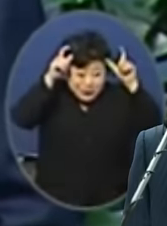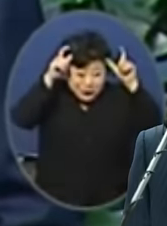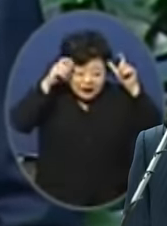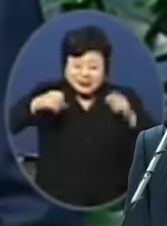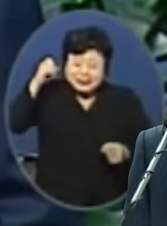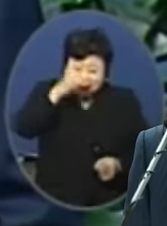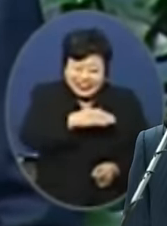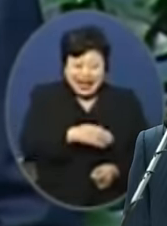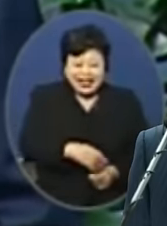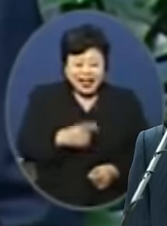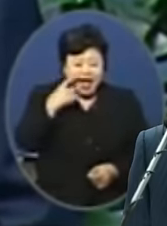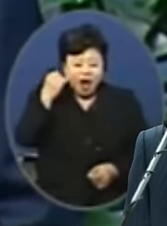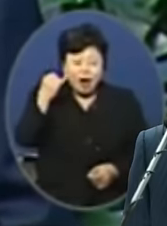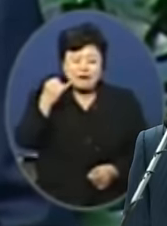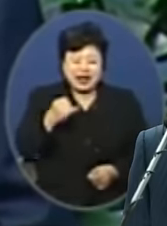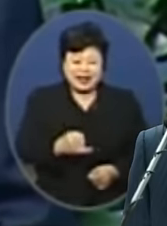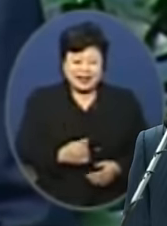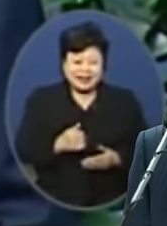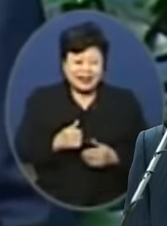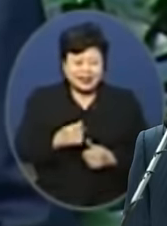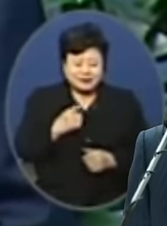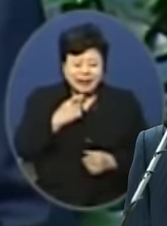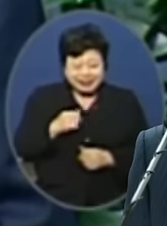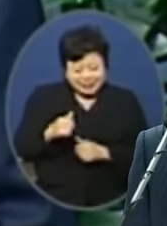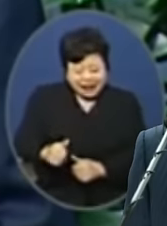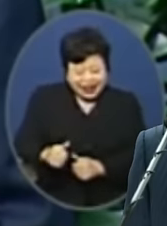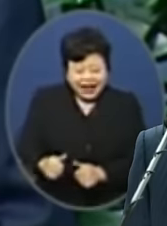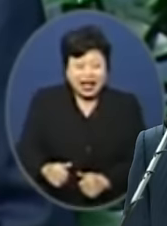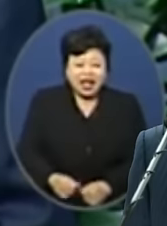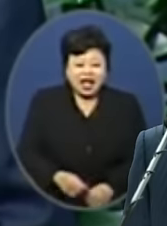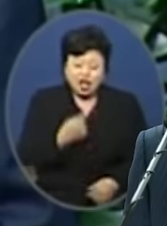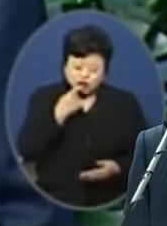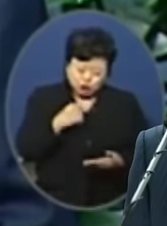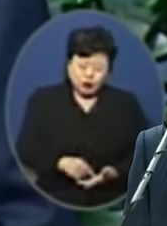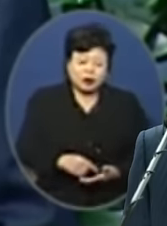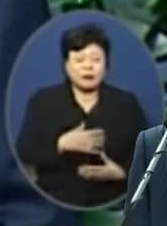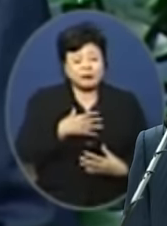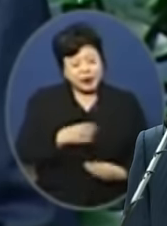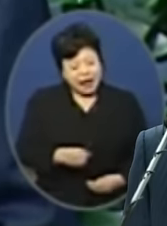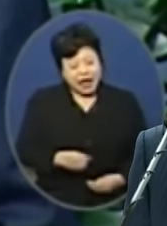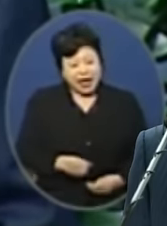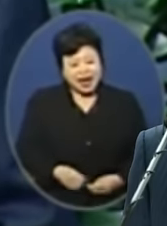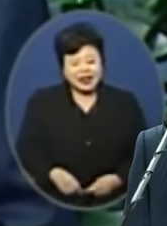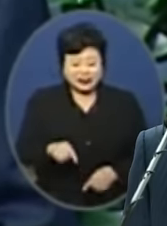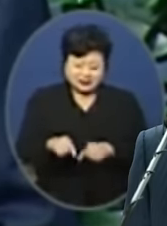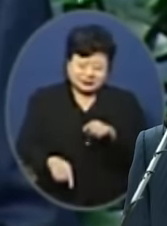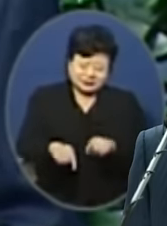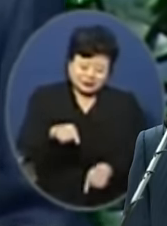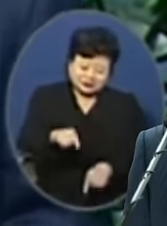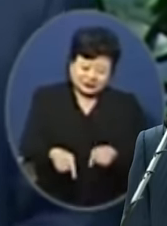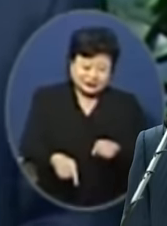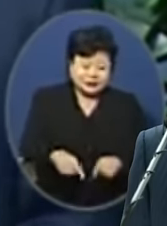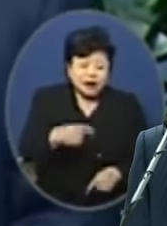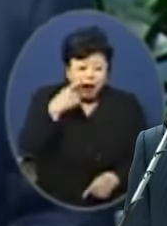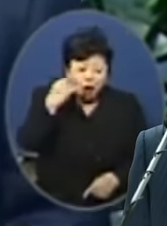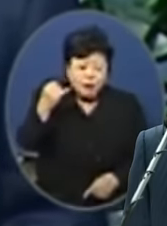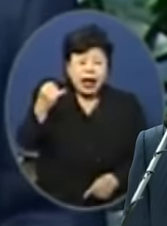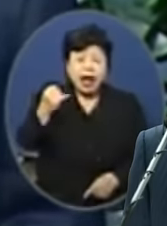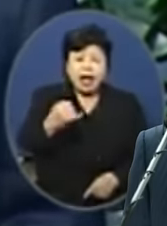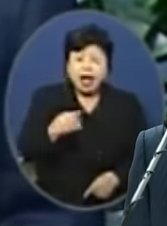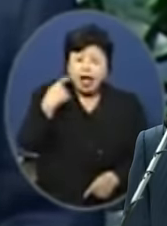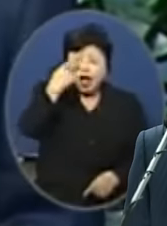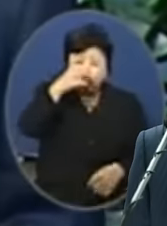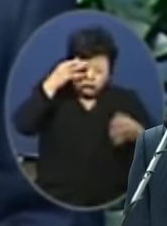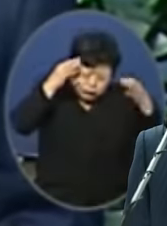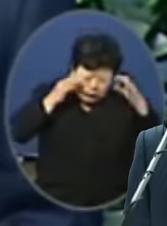보니까 아무 짐도 없고 무겁지도 아니하고 편안하거든. 그래서 가면서 에이 엄마